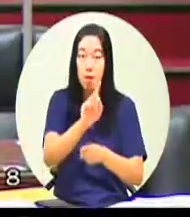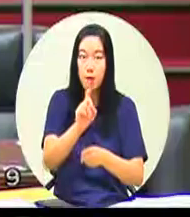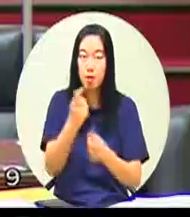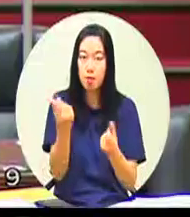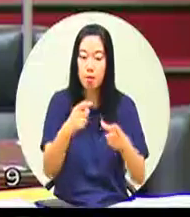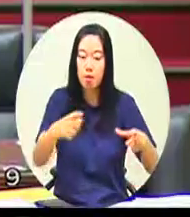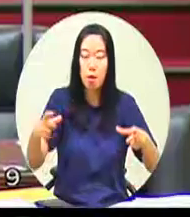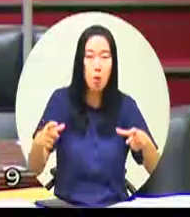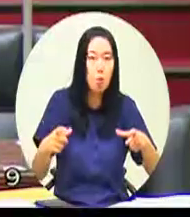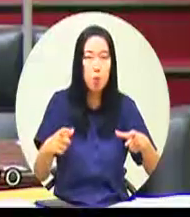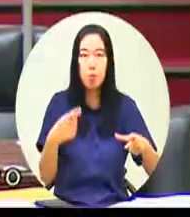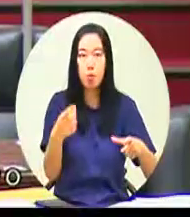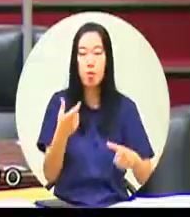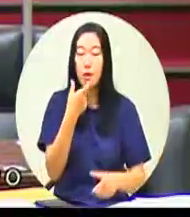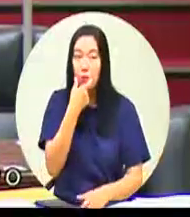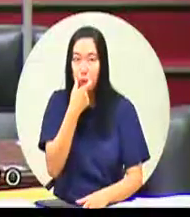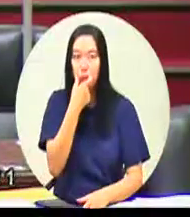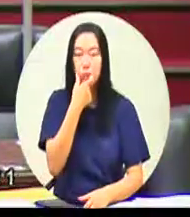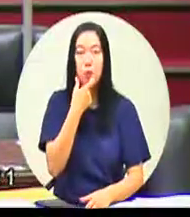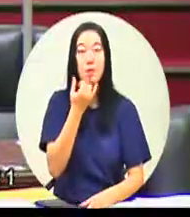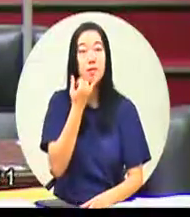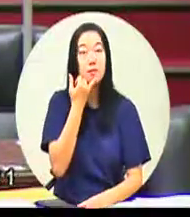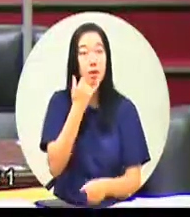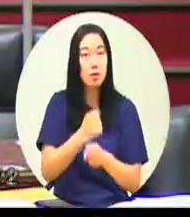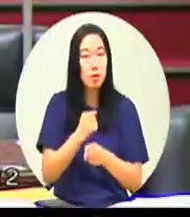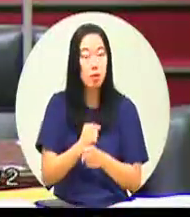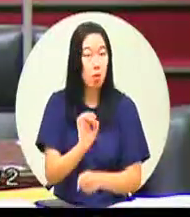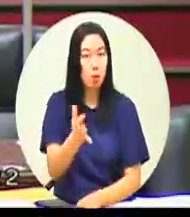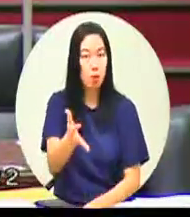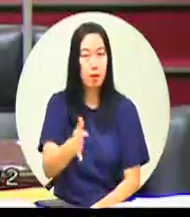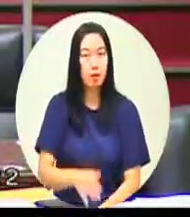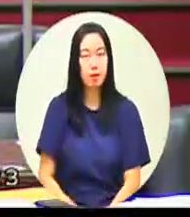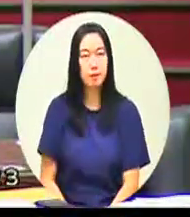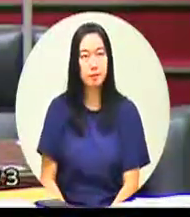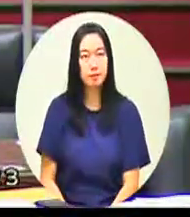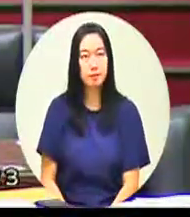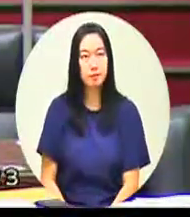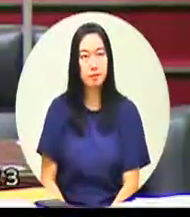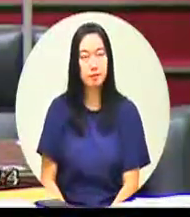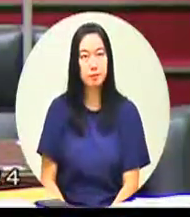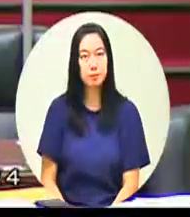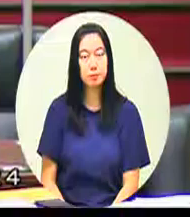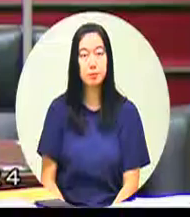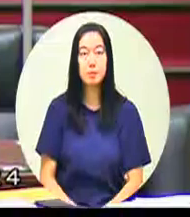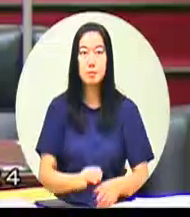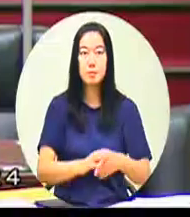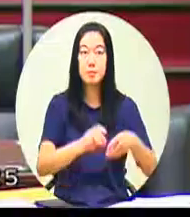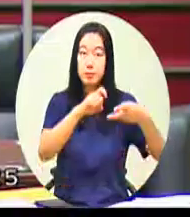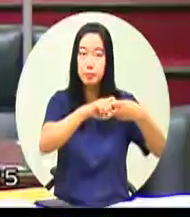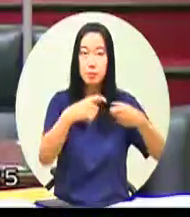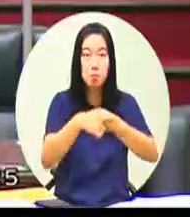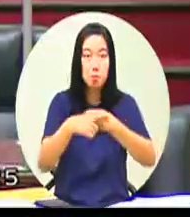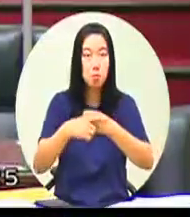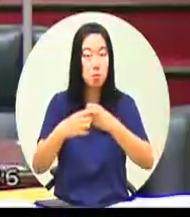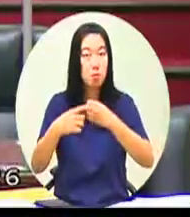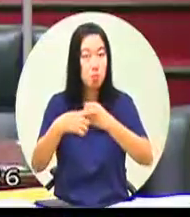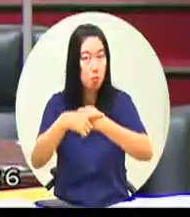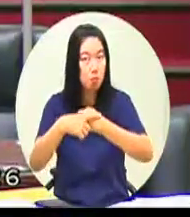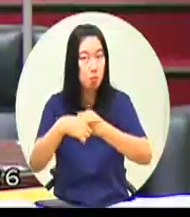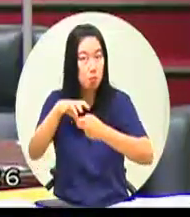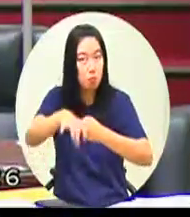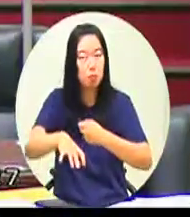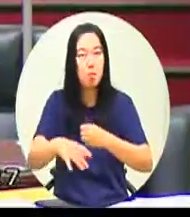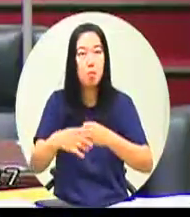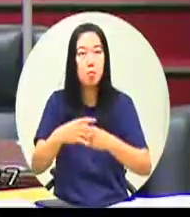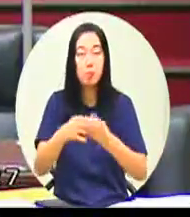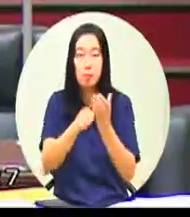糕饼干的食材，因为呢，经过工研院的生技所，他发现